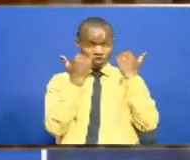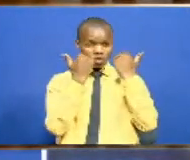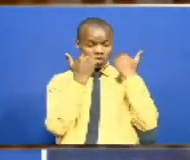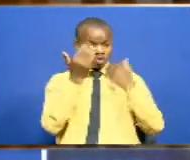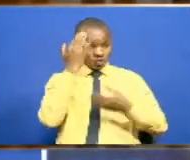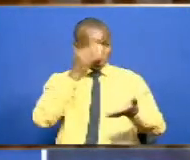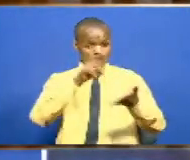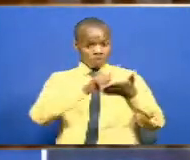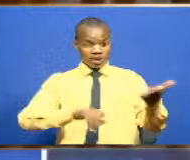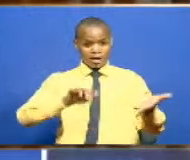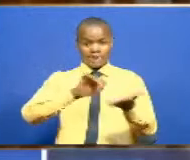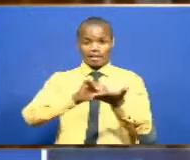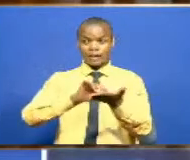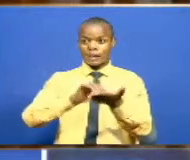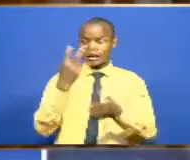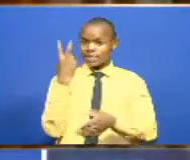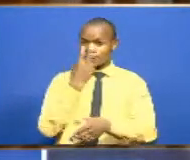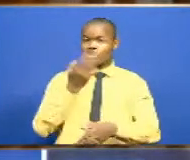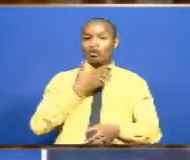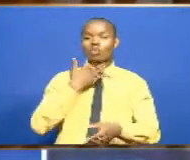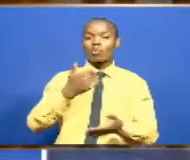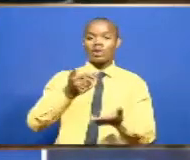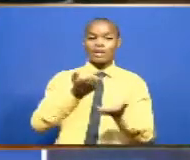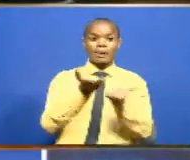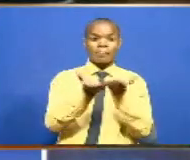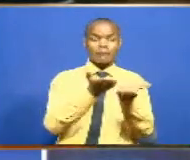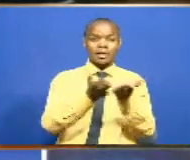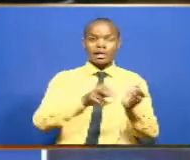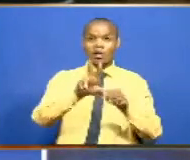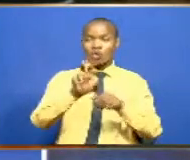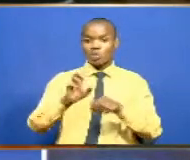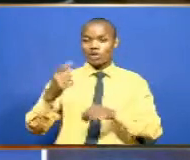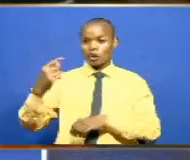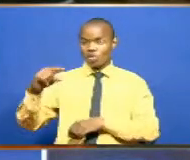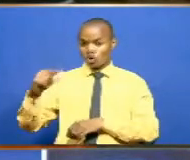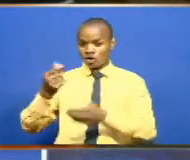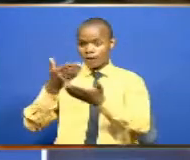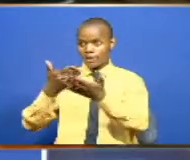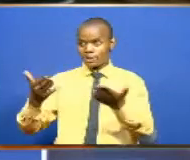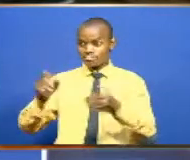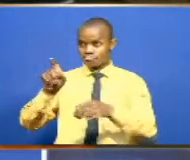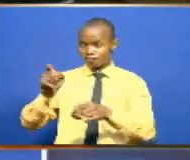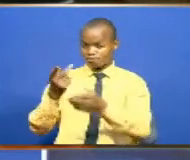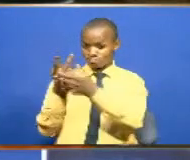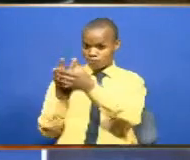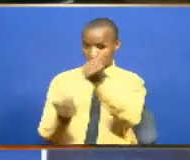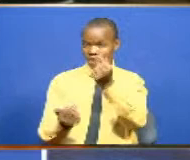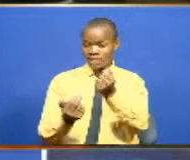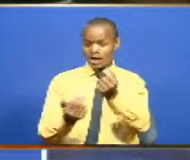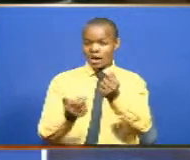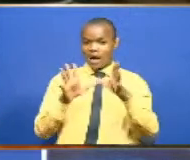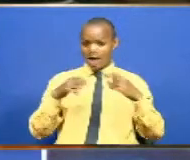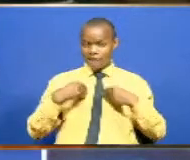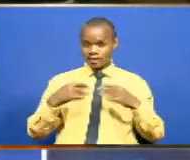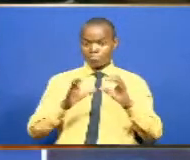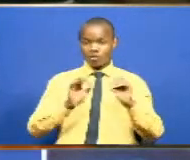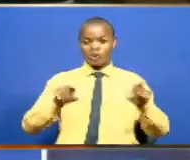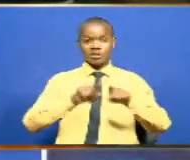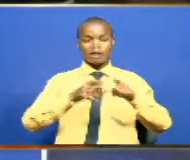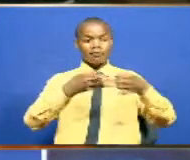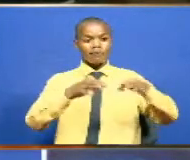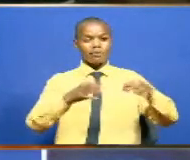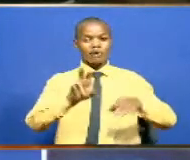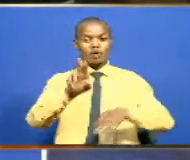walidai wangeweza kumuuzia dhahabu ya kilo 20. Walikanusha mashtaka na kuachiliwa kwa dhamana ya shilingi milioni 2 kila mmoja